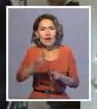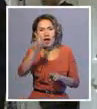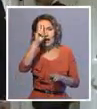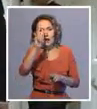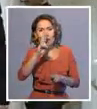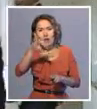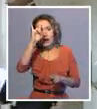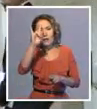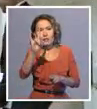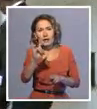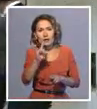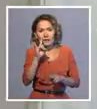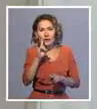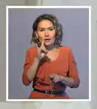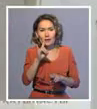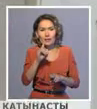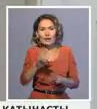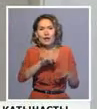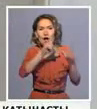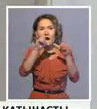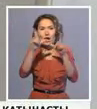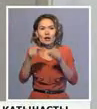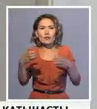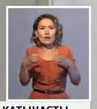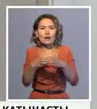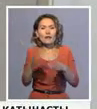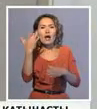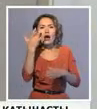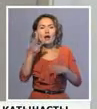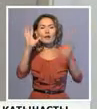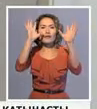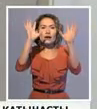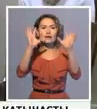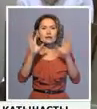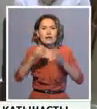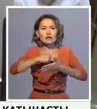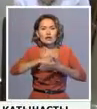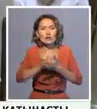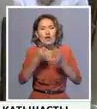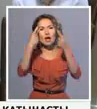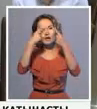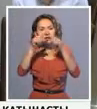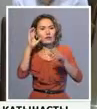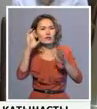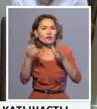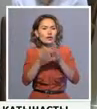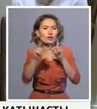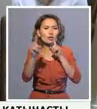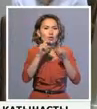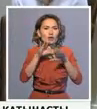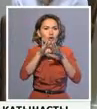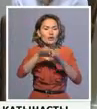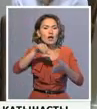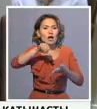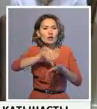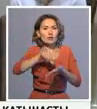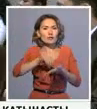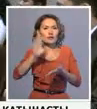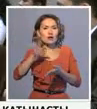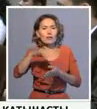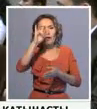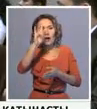айда Қазақстаннан баратын делегаттар американдық заң шығару институттарының тәжірибесіне қанығып, түрлі тыңдауларға қатысады деп жоспарланып отыр. Бұл